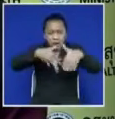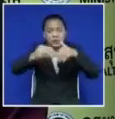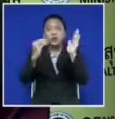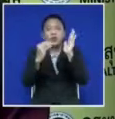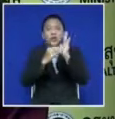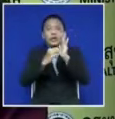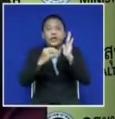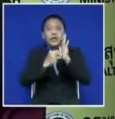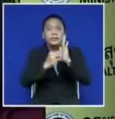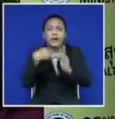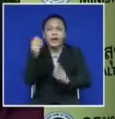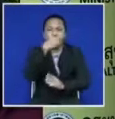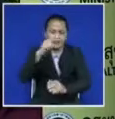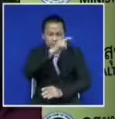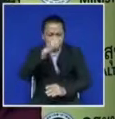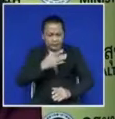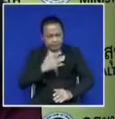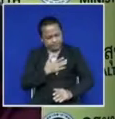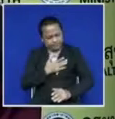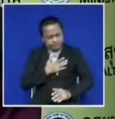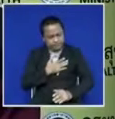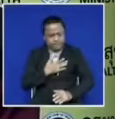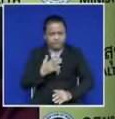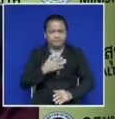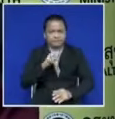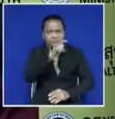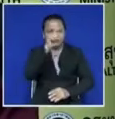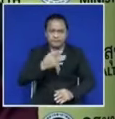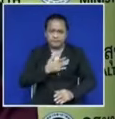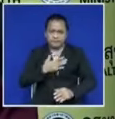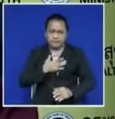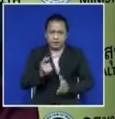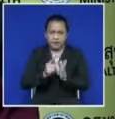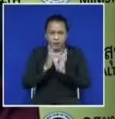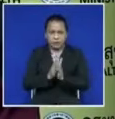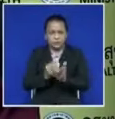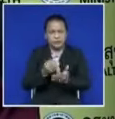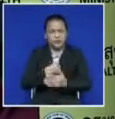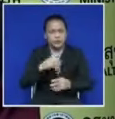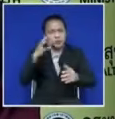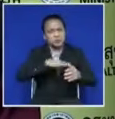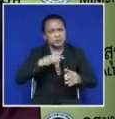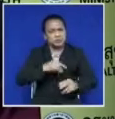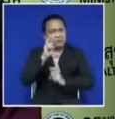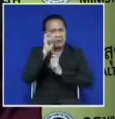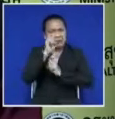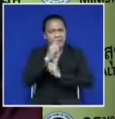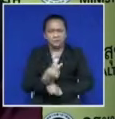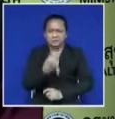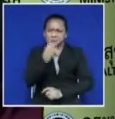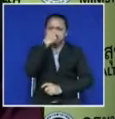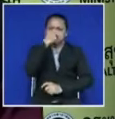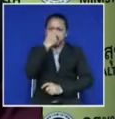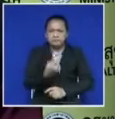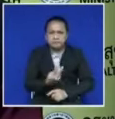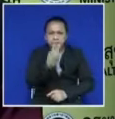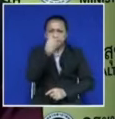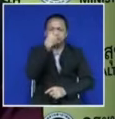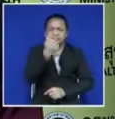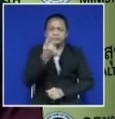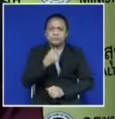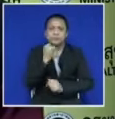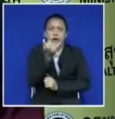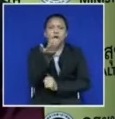พนะคะถ้าใครสงสัยว่าตนเองเนี่ย เป็นคนที่มีอาการเสี่ยงทางเดินหายใจนะคะสามาร